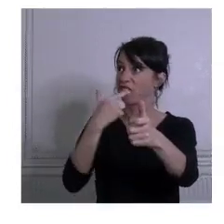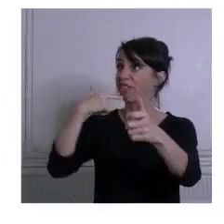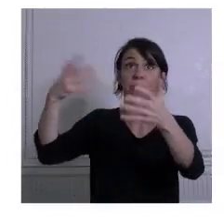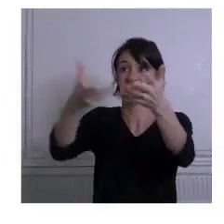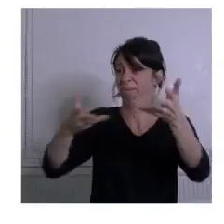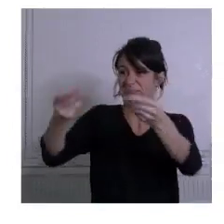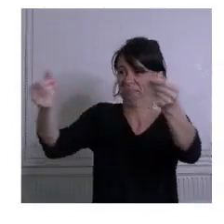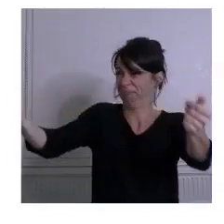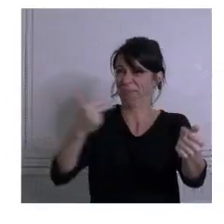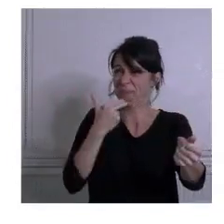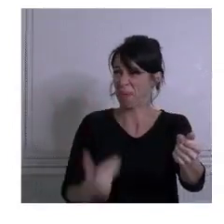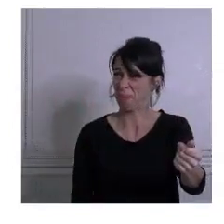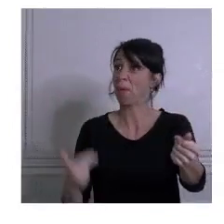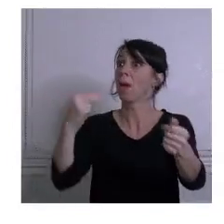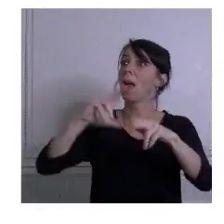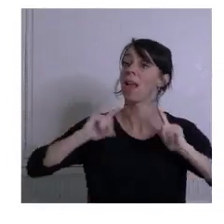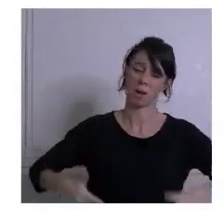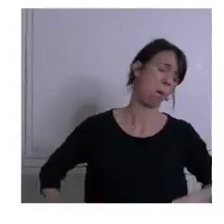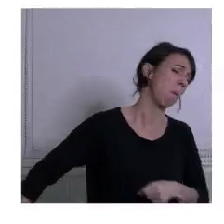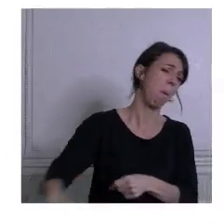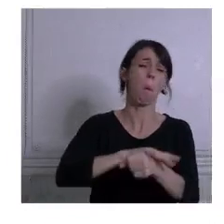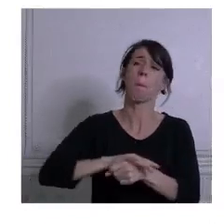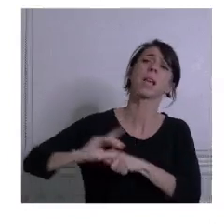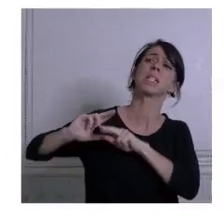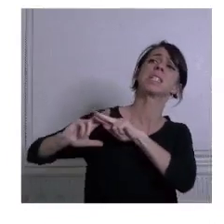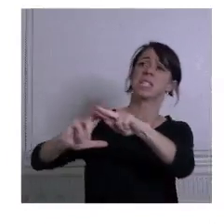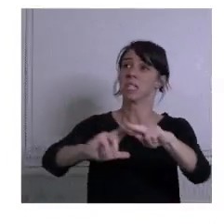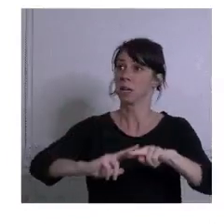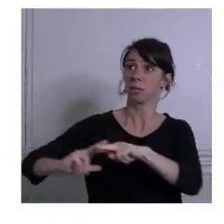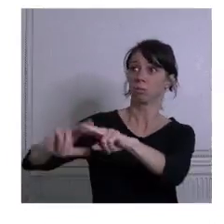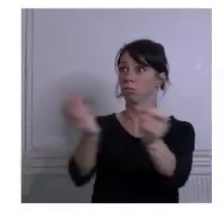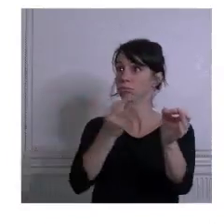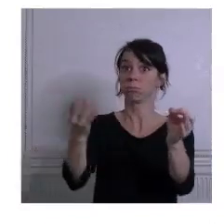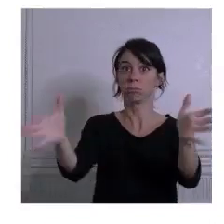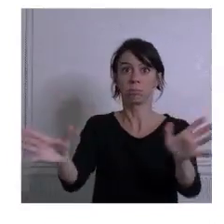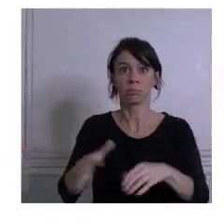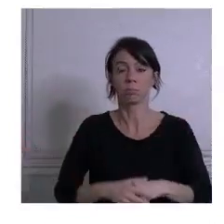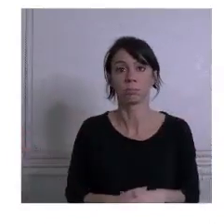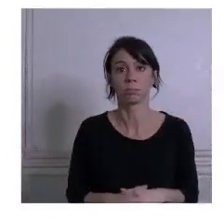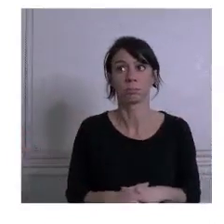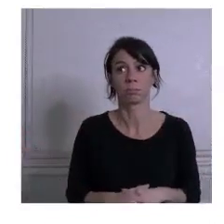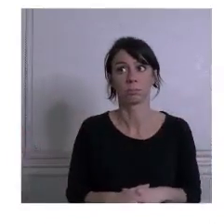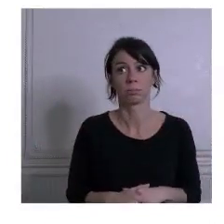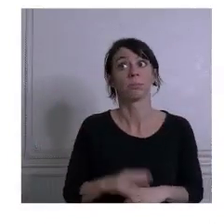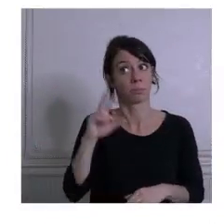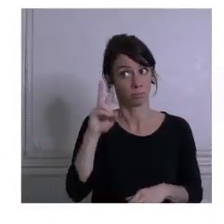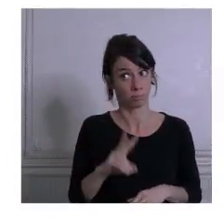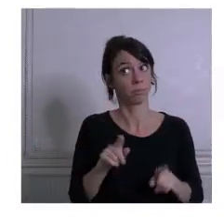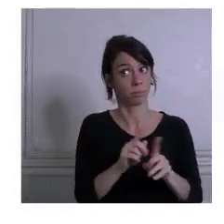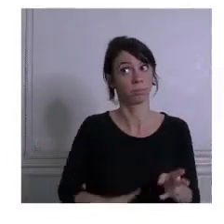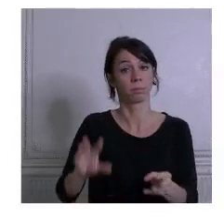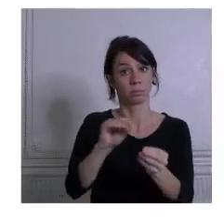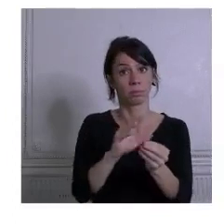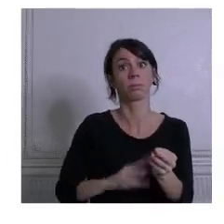d'abord, je vous entends rarement agacer, ma chère collègue. Je vous entends par contre de plus en plus dans une posture